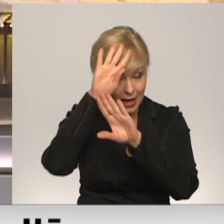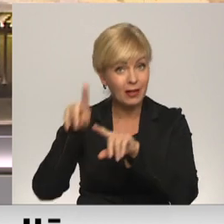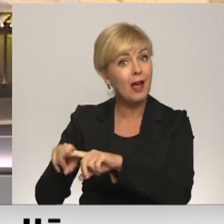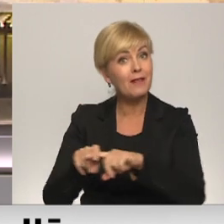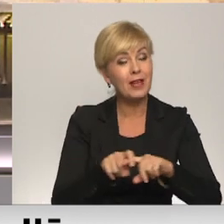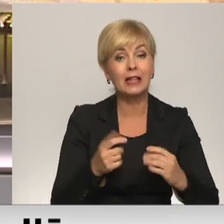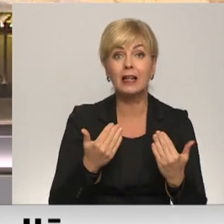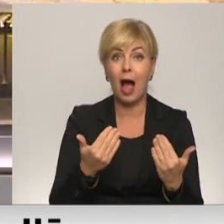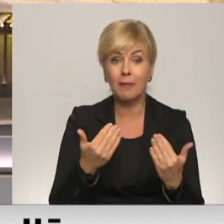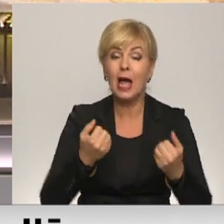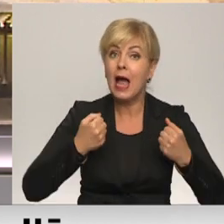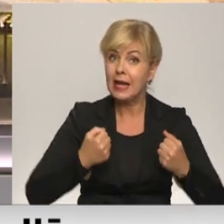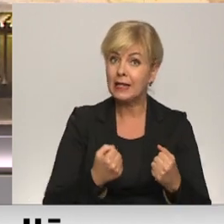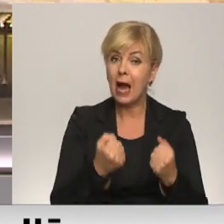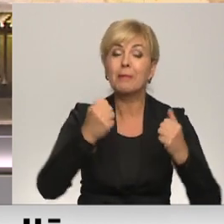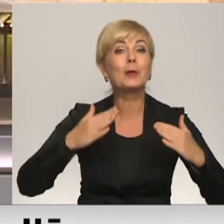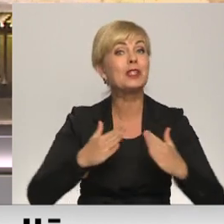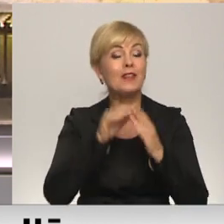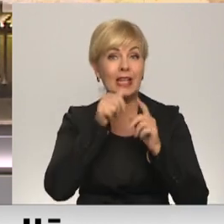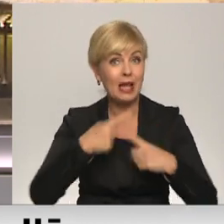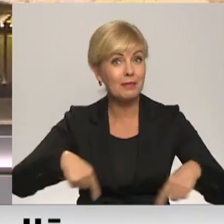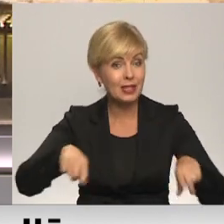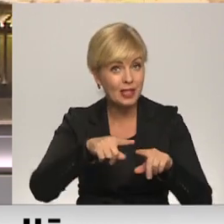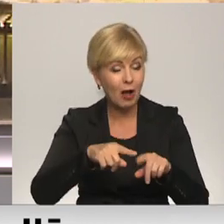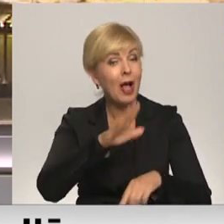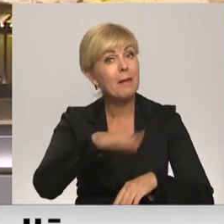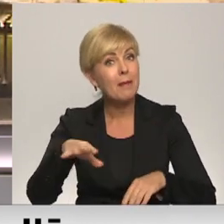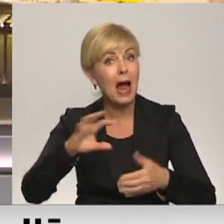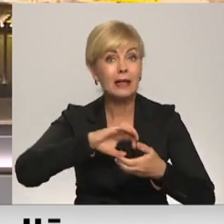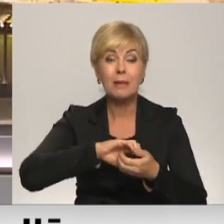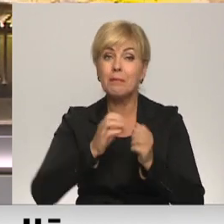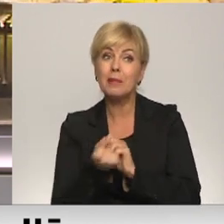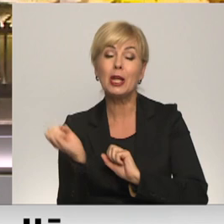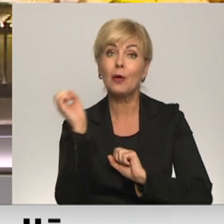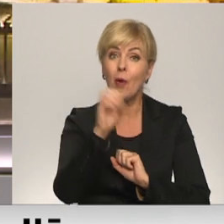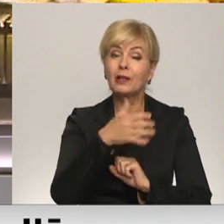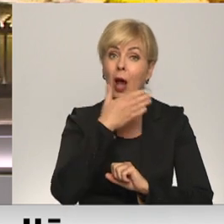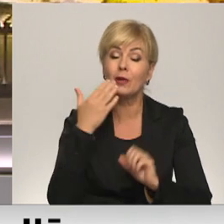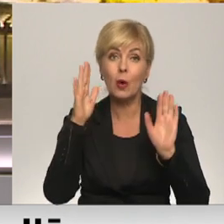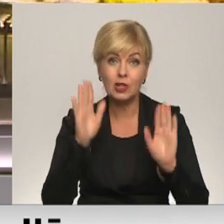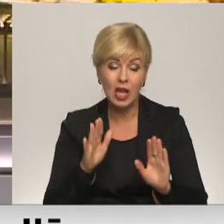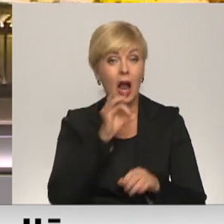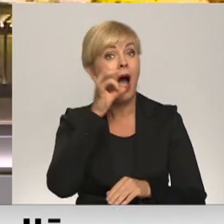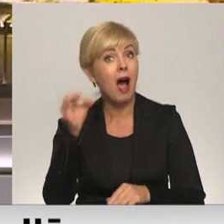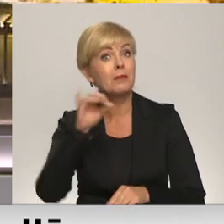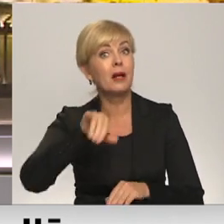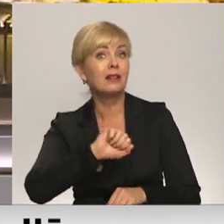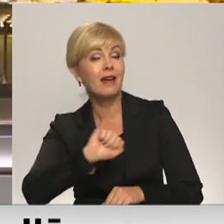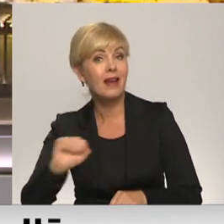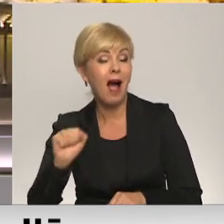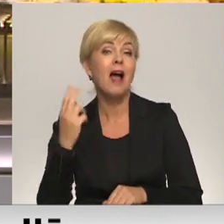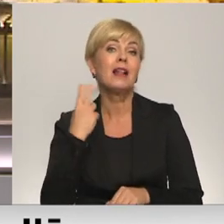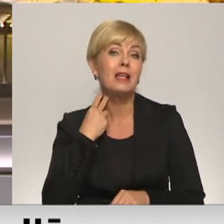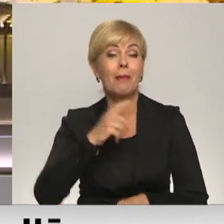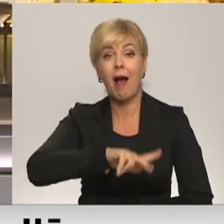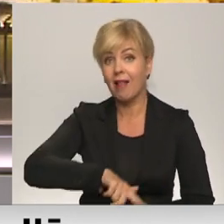iebraukt svinību zālē? Un vai bērni var pikoties, ja nav sniega? Un pareizā atbilde var. Lielbritānijā latviešu